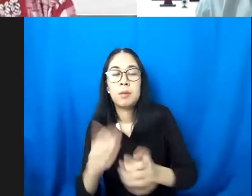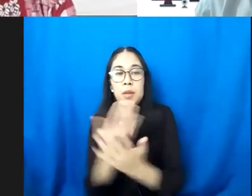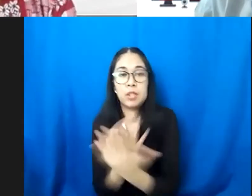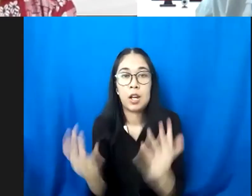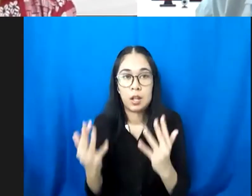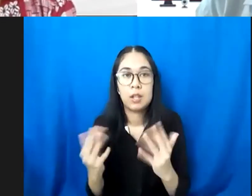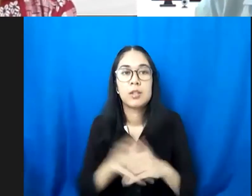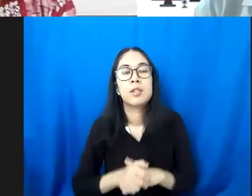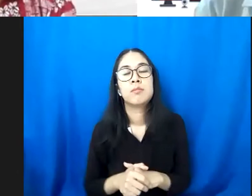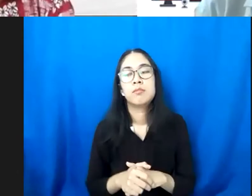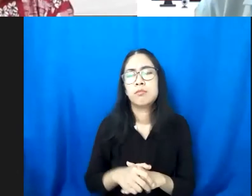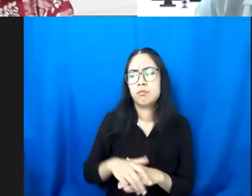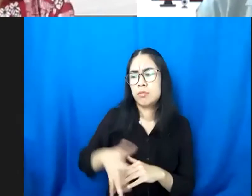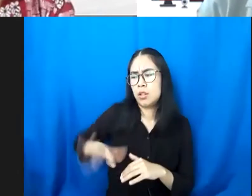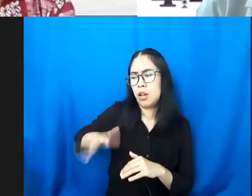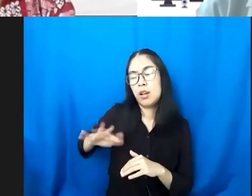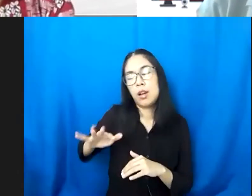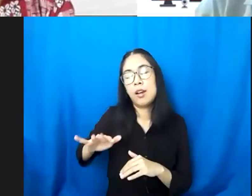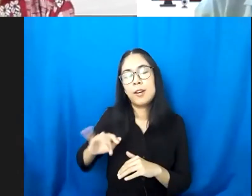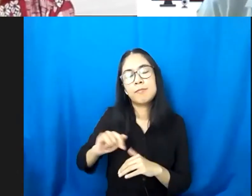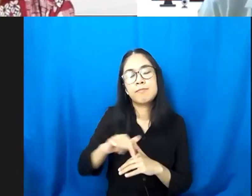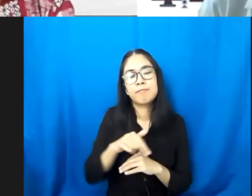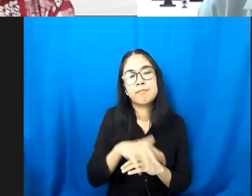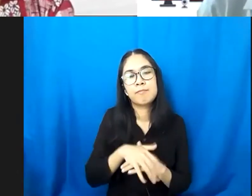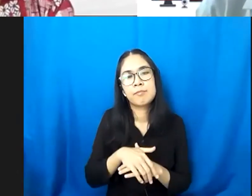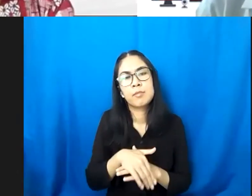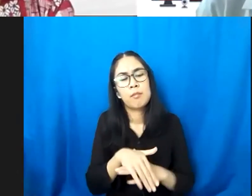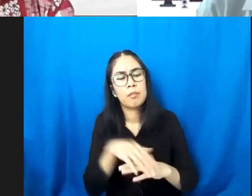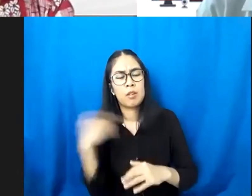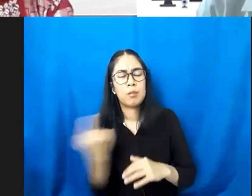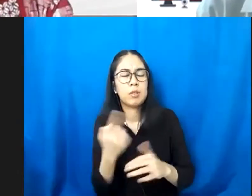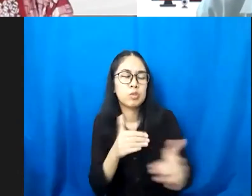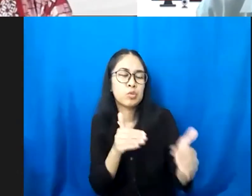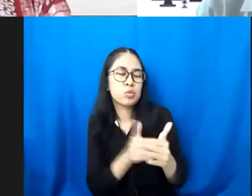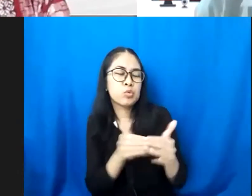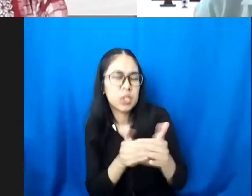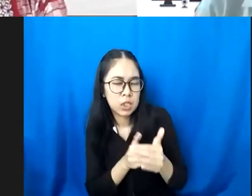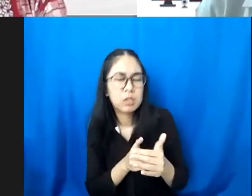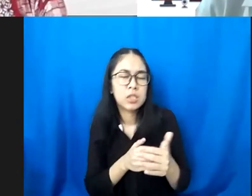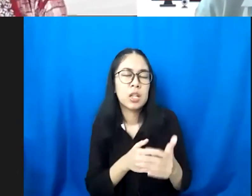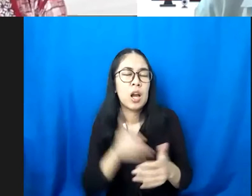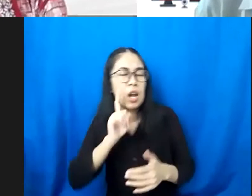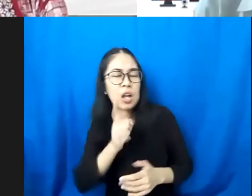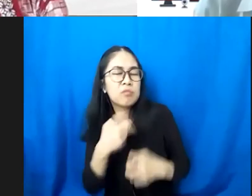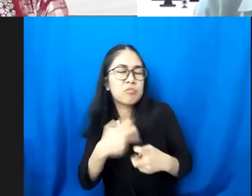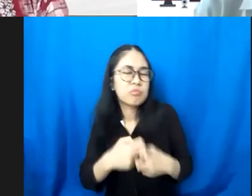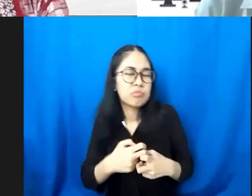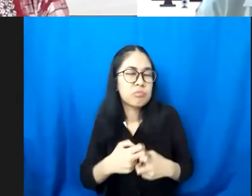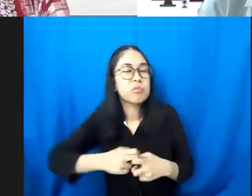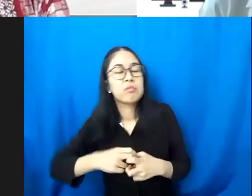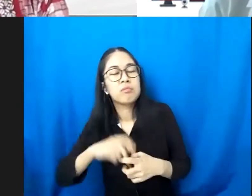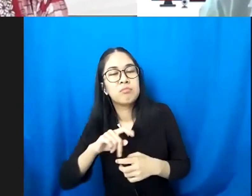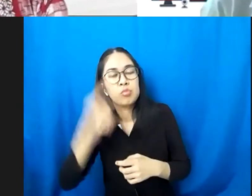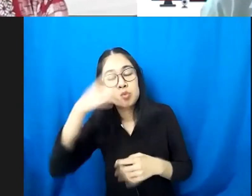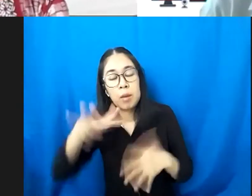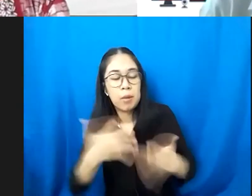Terkadang kami juga mengalami kesulitan untuk selalu mempraktekkan cuci tangan pakai sabun di beberapa bulan tertentu atau